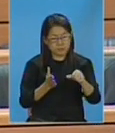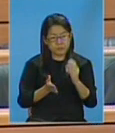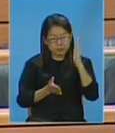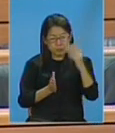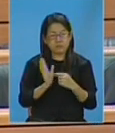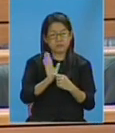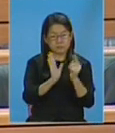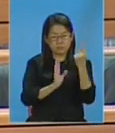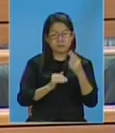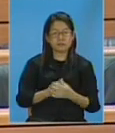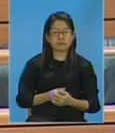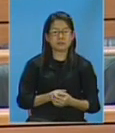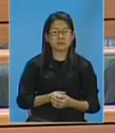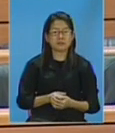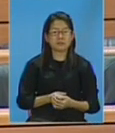ค่อยๆนำเสนอใหม่ครับ